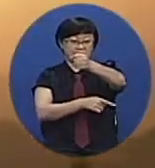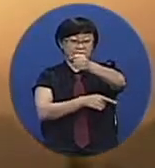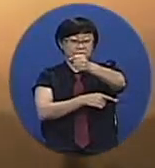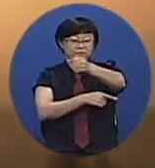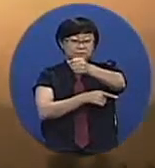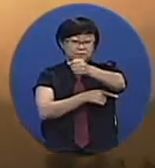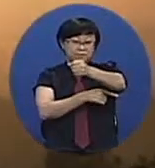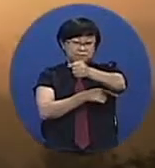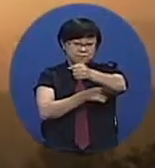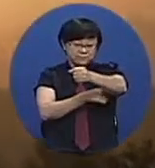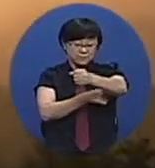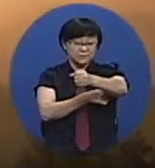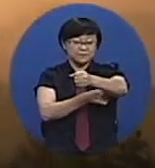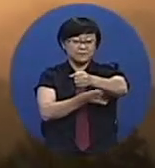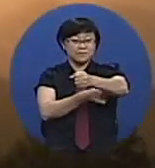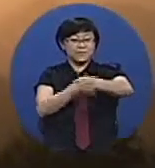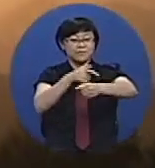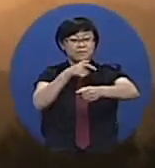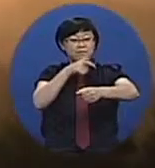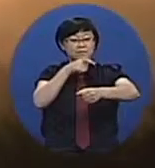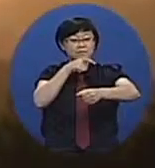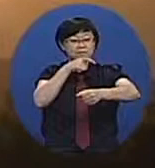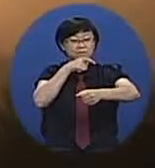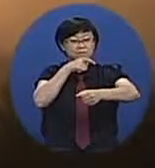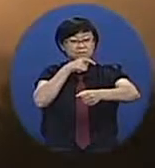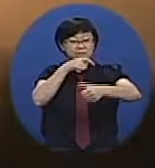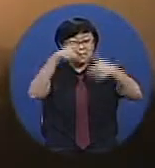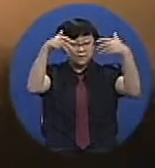무강한 저고리가